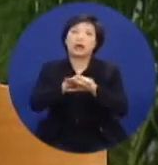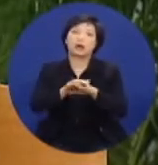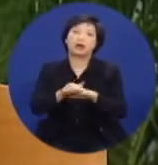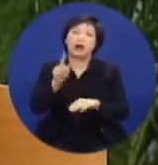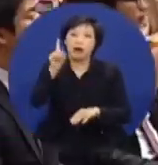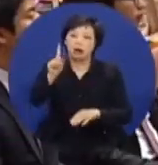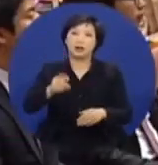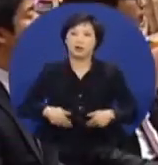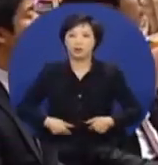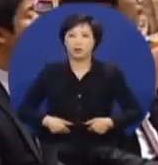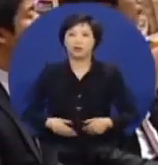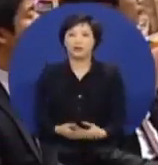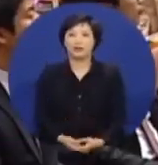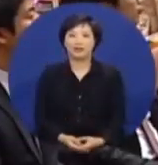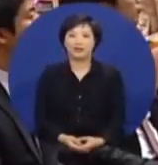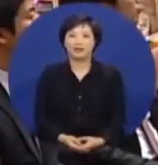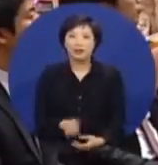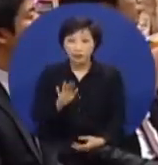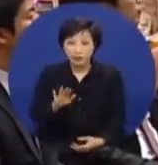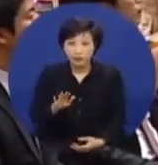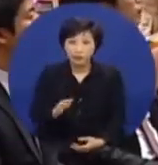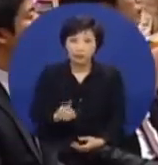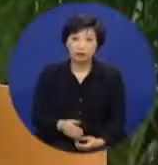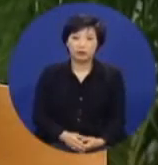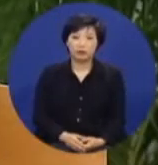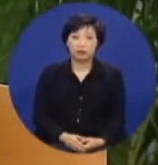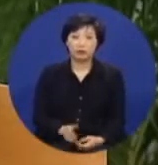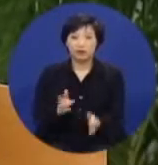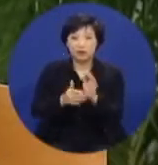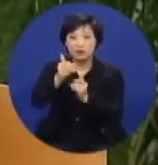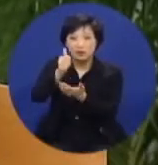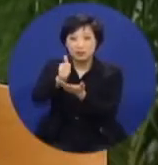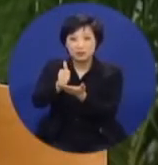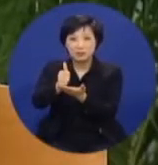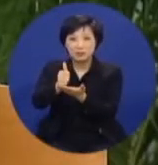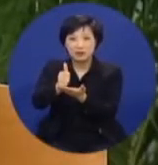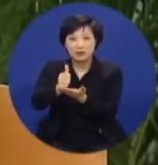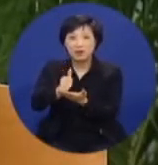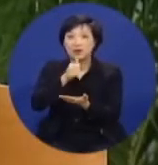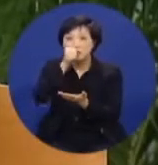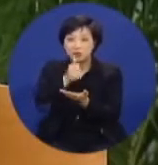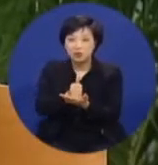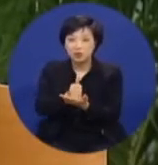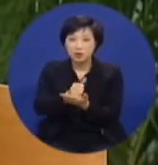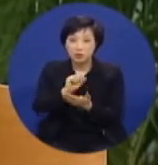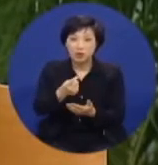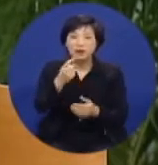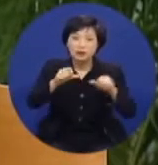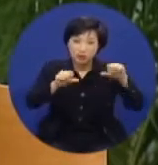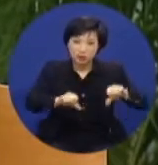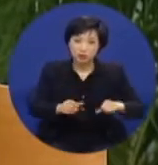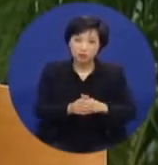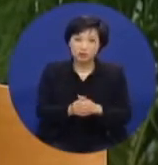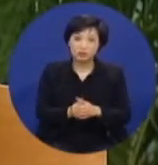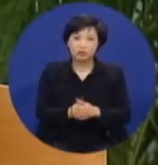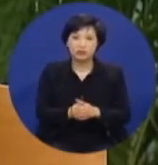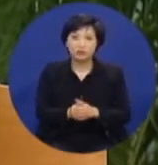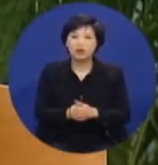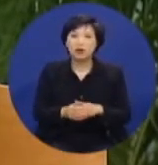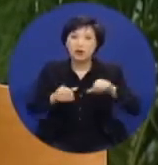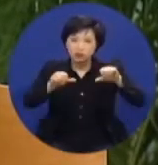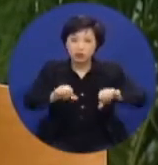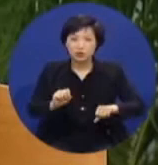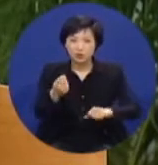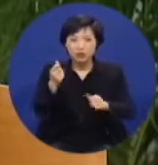없다는 겁니다 그런데 예수께 쏙 죄로 오는 초 쭉 주어 젖어 로는